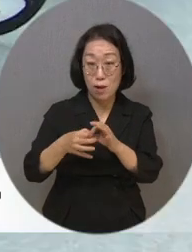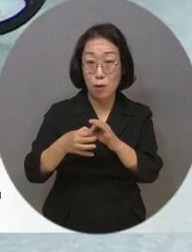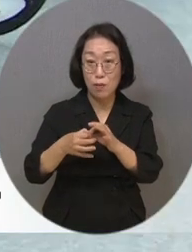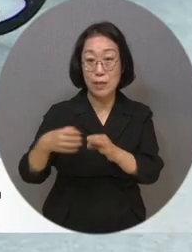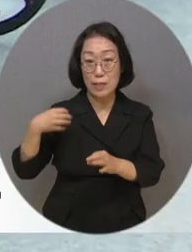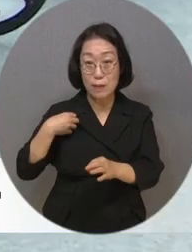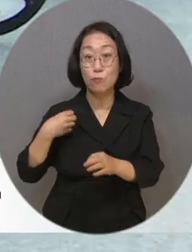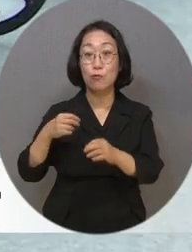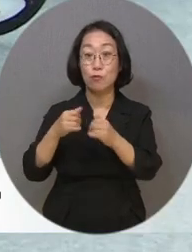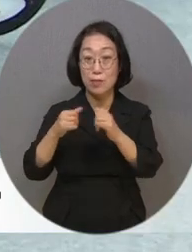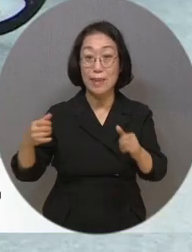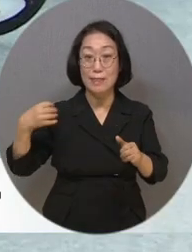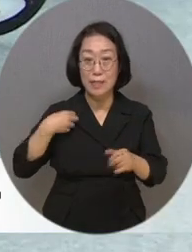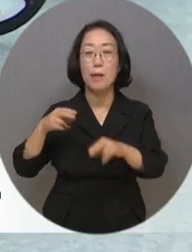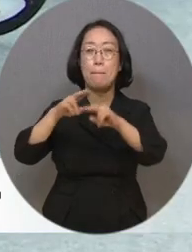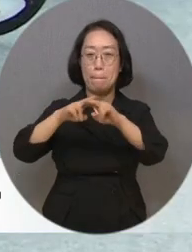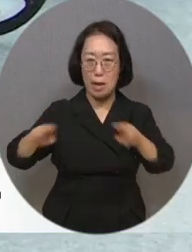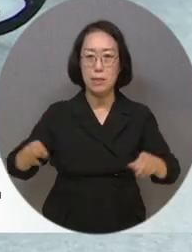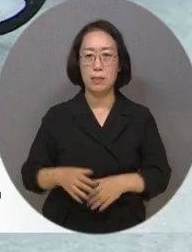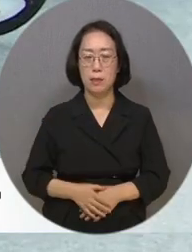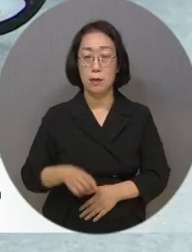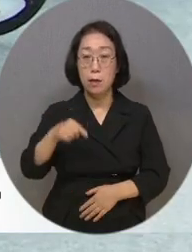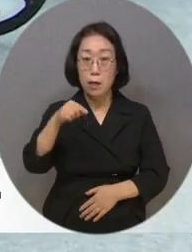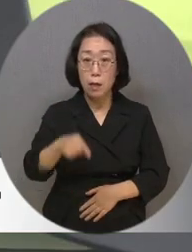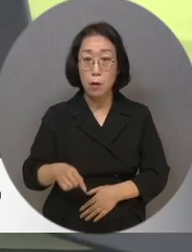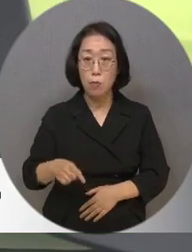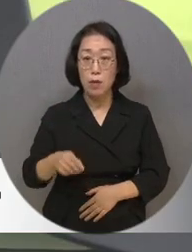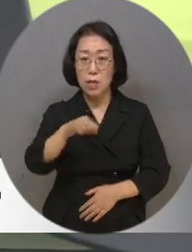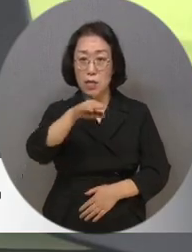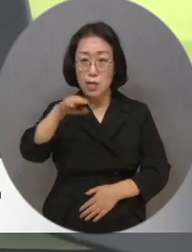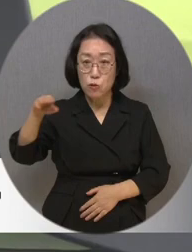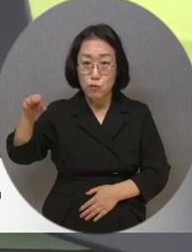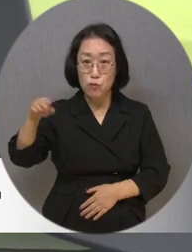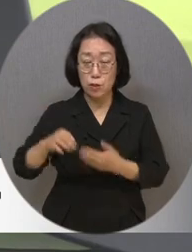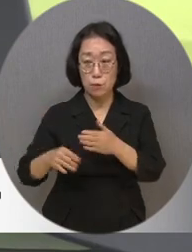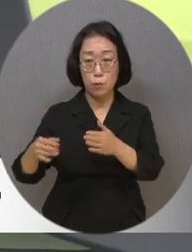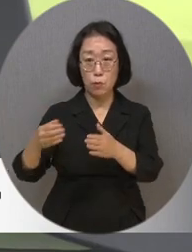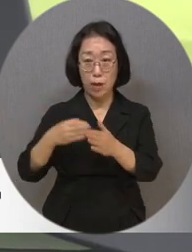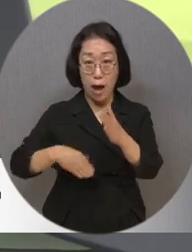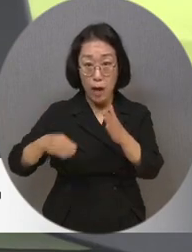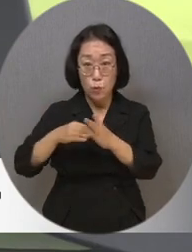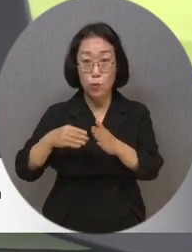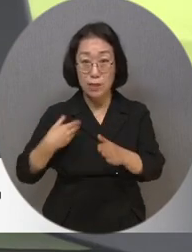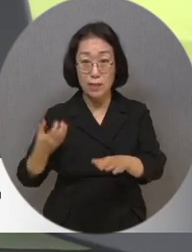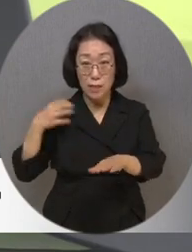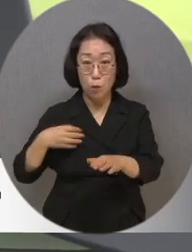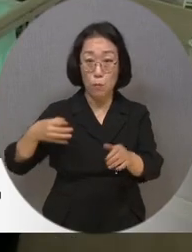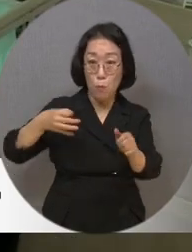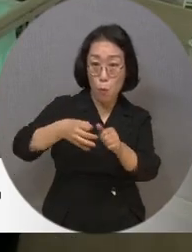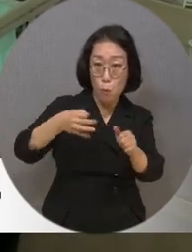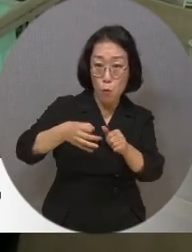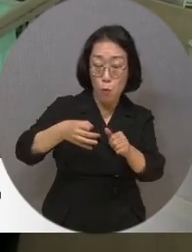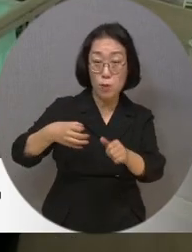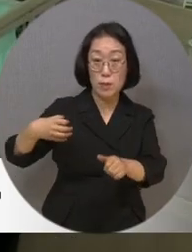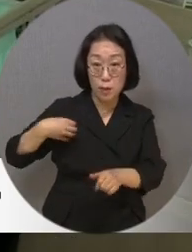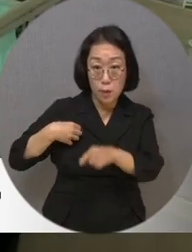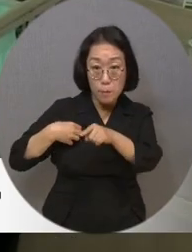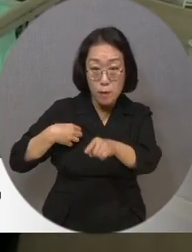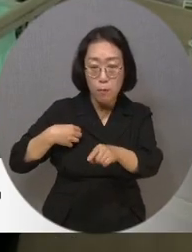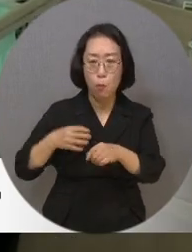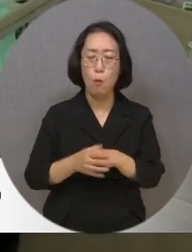했습니다 의료급여는 부양의무자 기준을 충족하는 가구로 대상으로 급여대상 항목에 대한 의료비 중